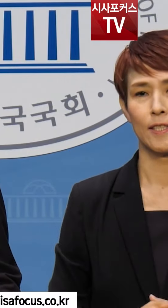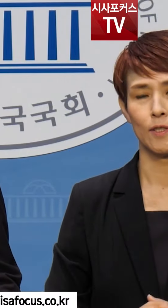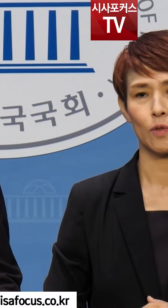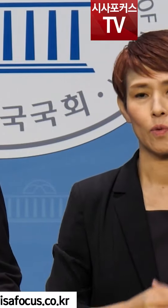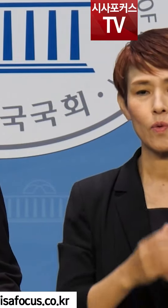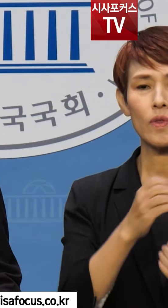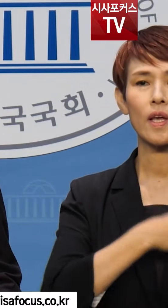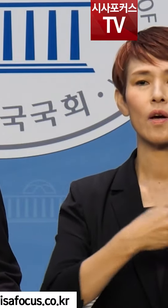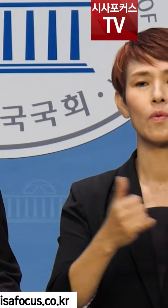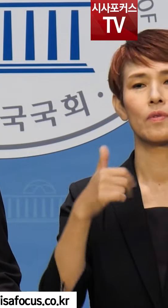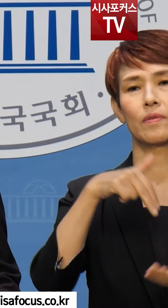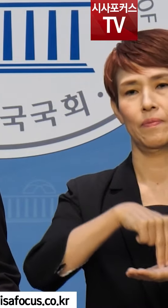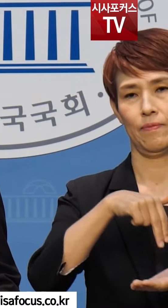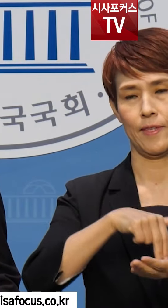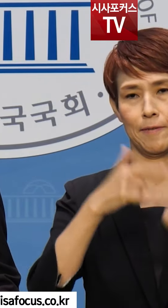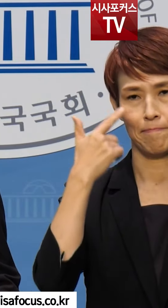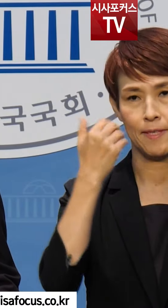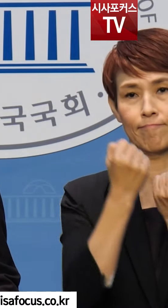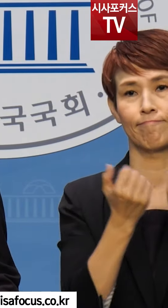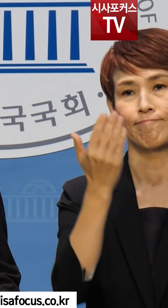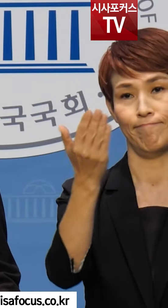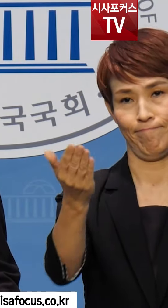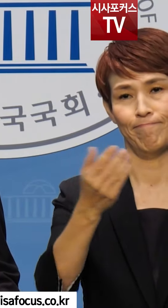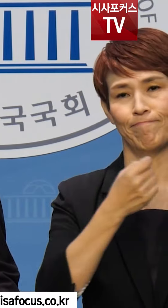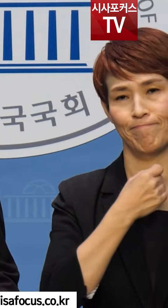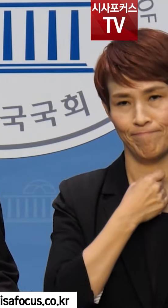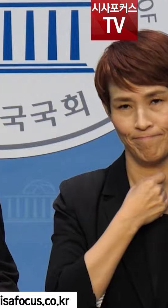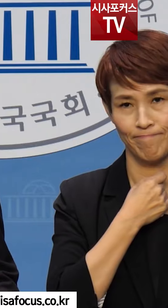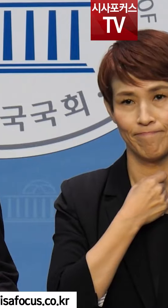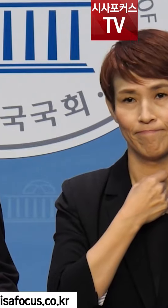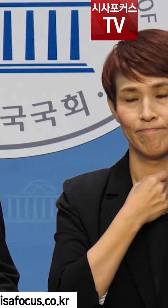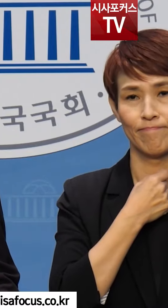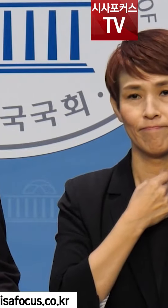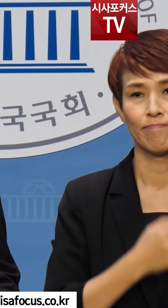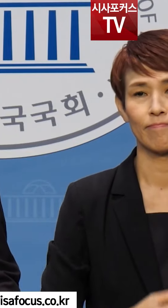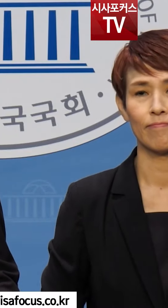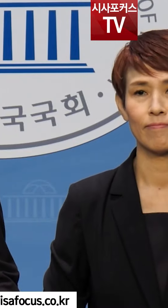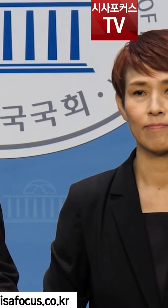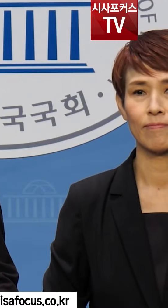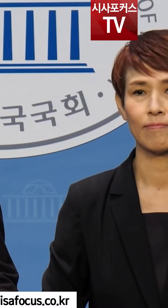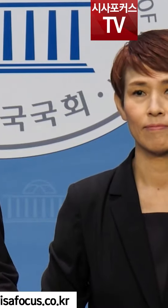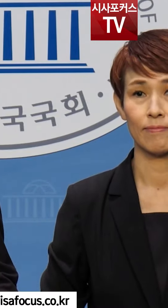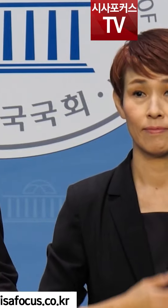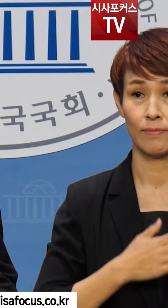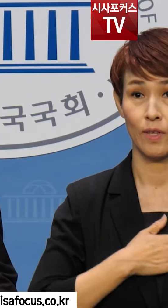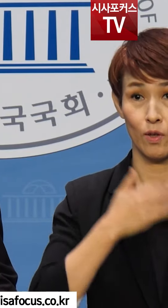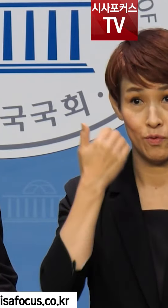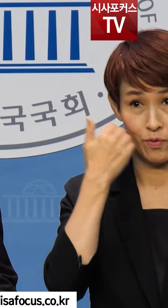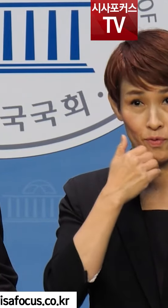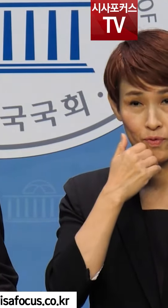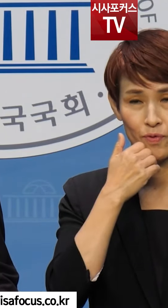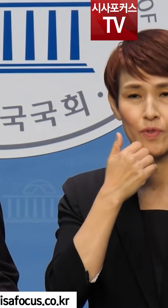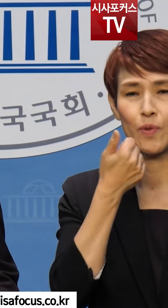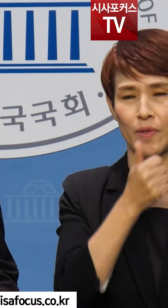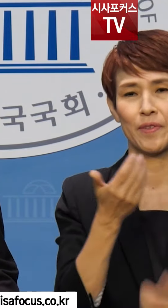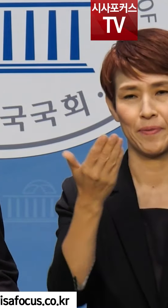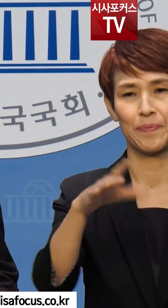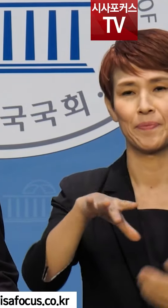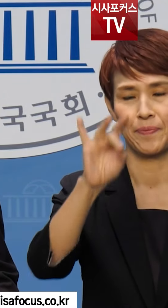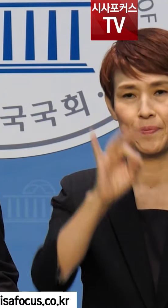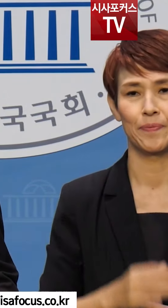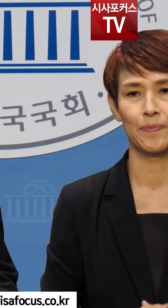당원의 한 사람으로서 분명하게 말씀드릴 필요가 있다고 생각합니다. 간략하게 저를 소개하면서 지지 이유를 밝히고자